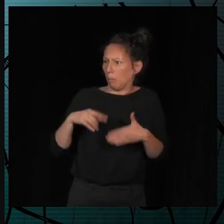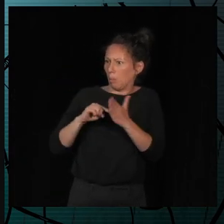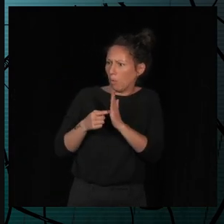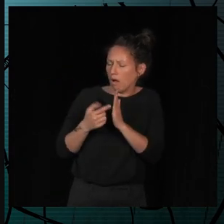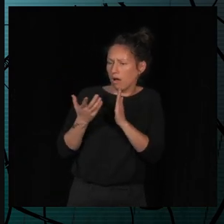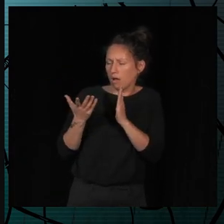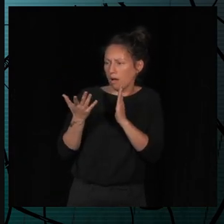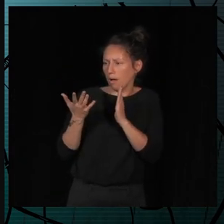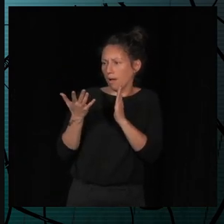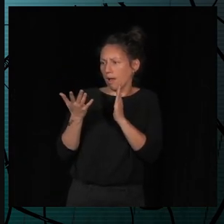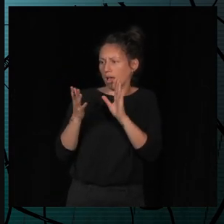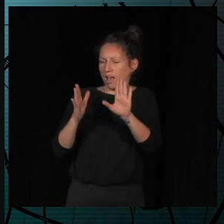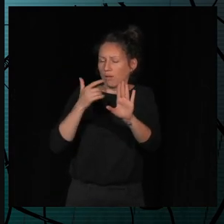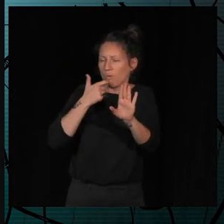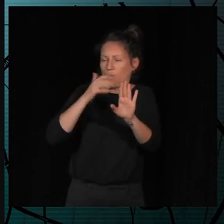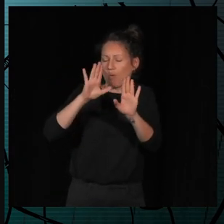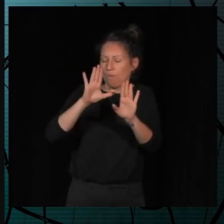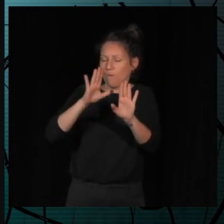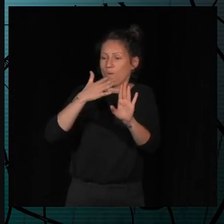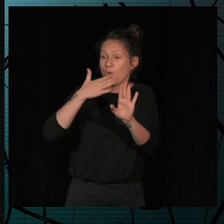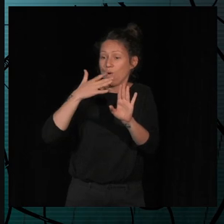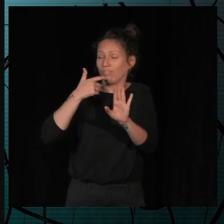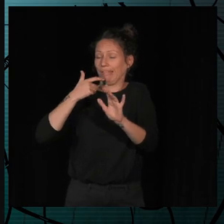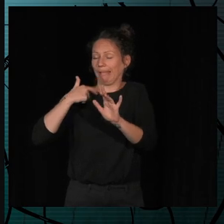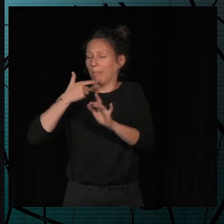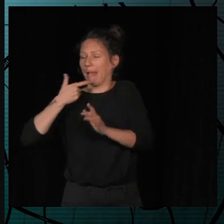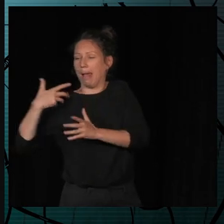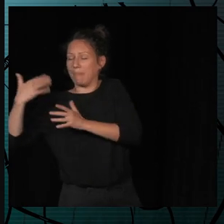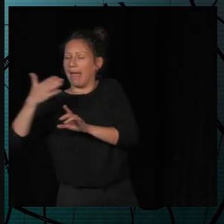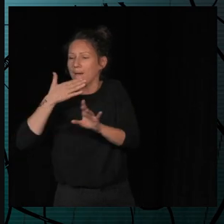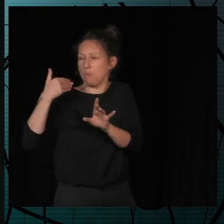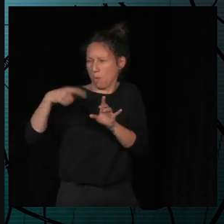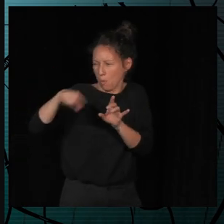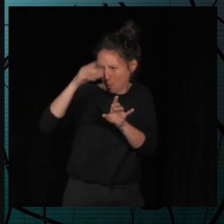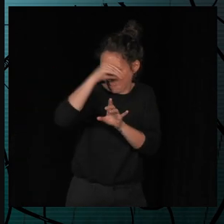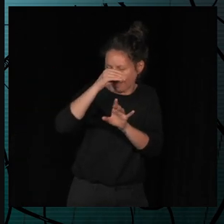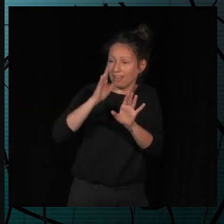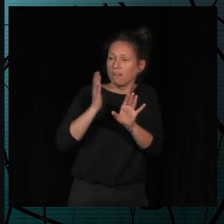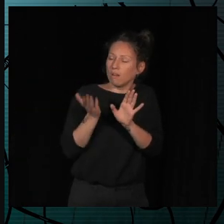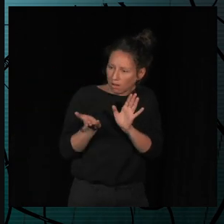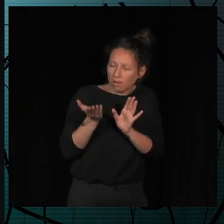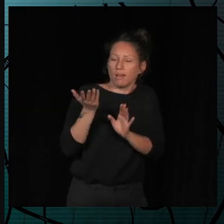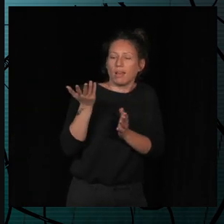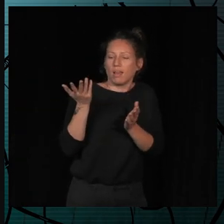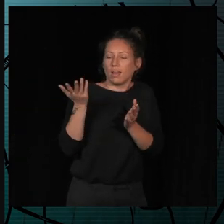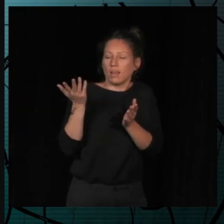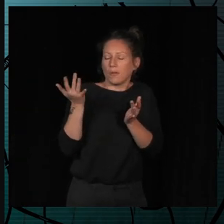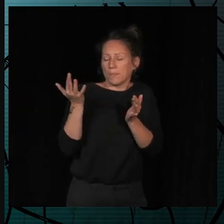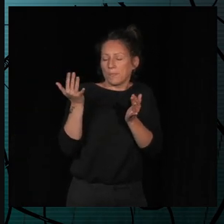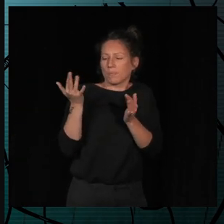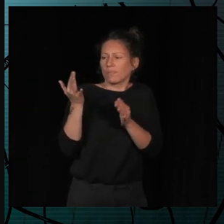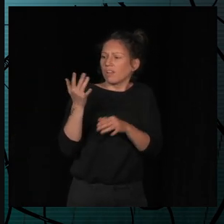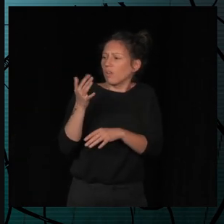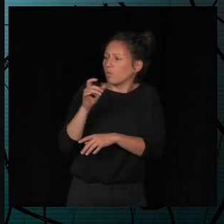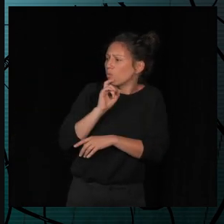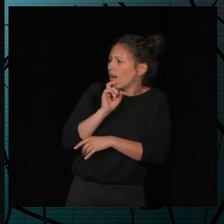qu'on se rappelle pas de ce que je vais dire maintenant c'est il y a quand même des on a on parle dans l'introduction il y a eu